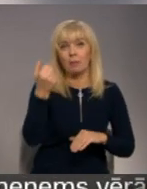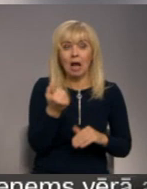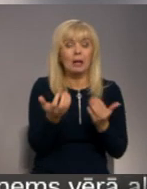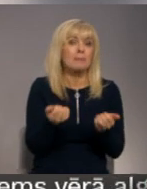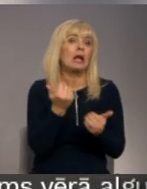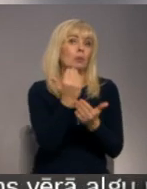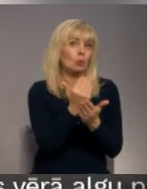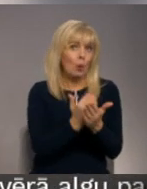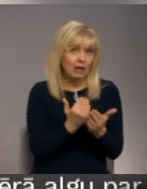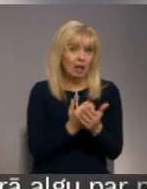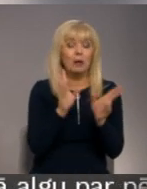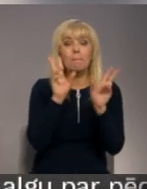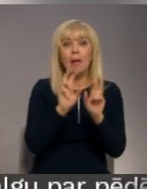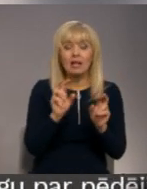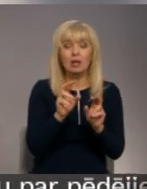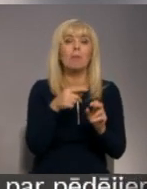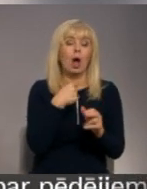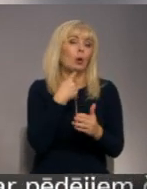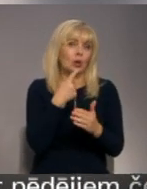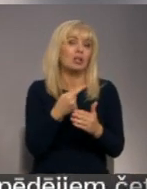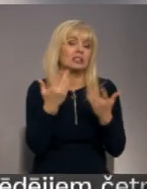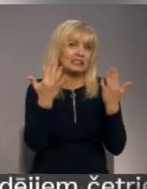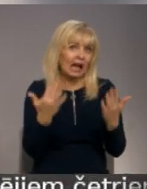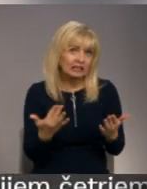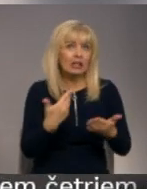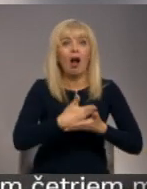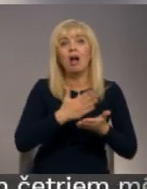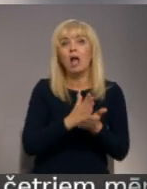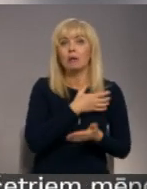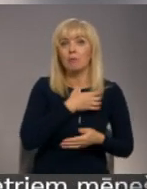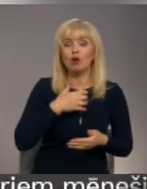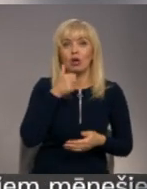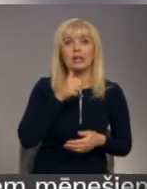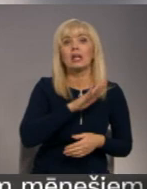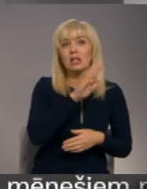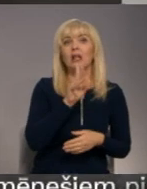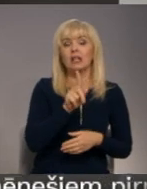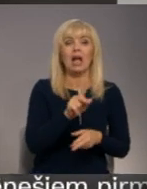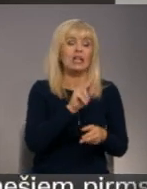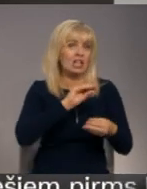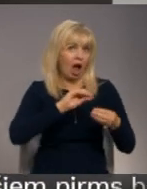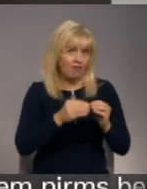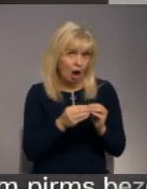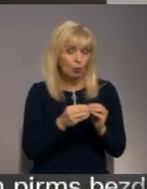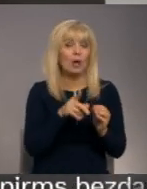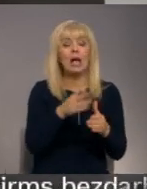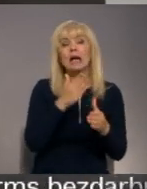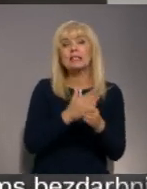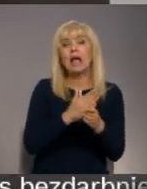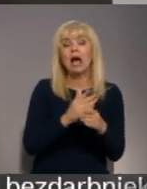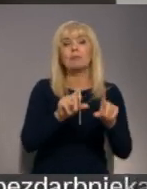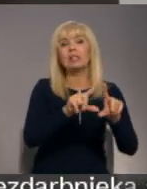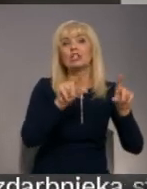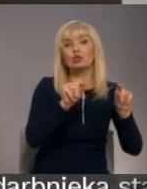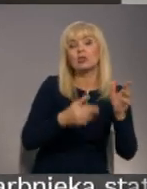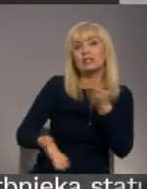secināts tikai daļā pašvaldība tie ikdienā tiek ievēroti un plašāk Zanda Ozola Balode. Pētījums par starpinstitūciju